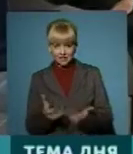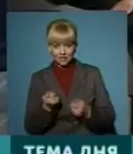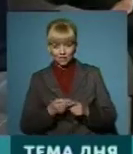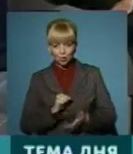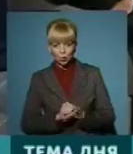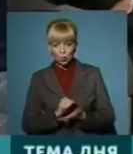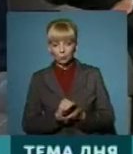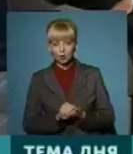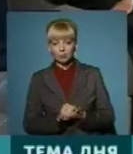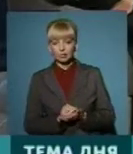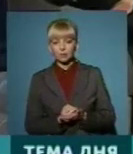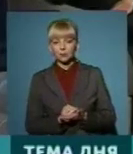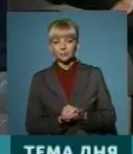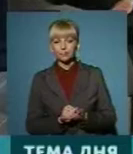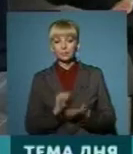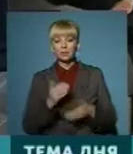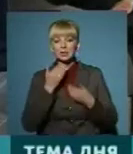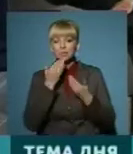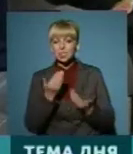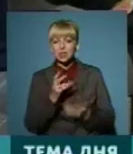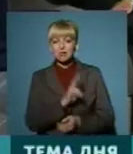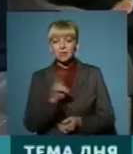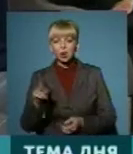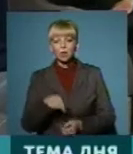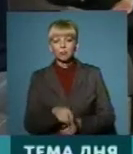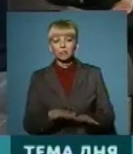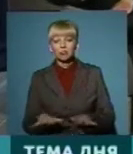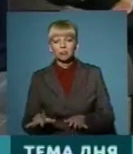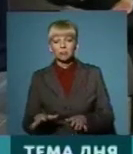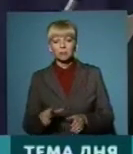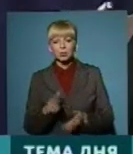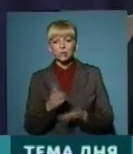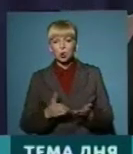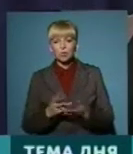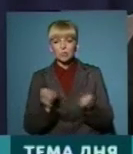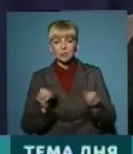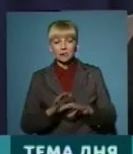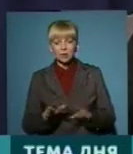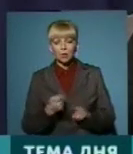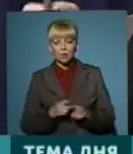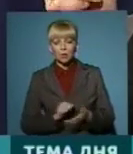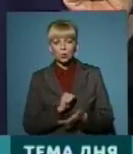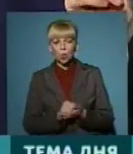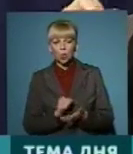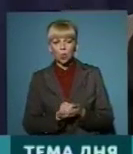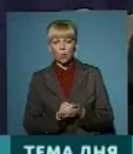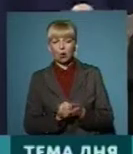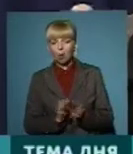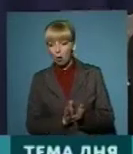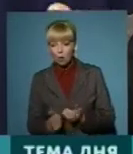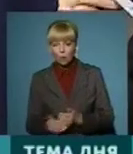документи, не спросив нікого здешніх, нікого взагалі не собрав, поспорив цими документами, обійдя